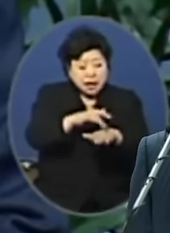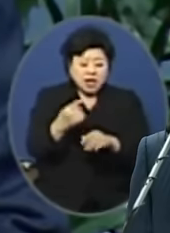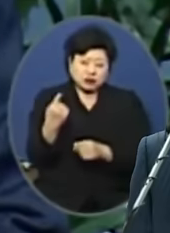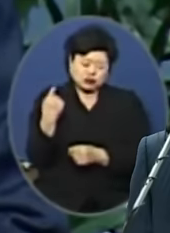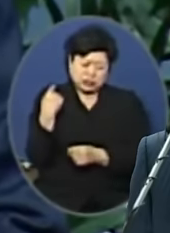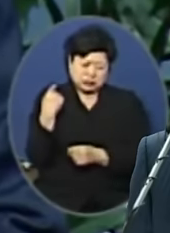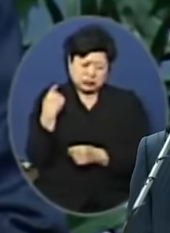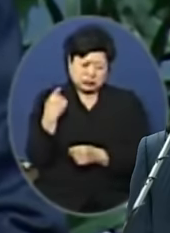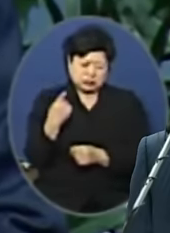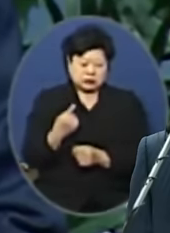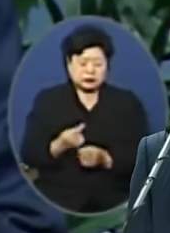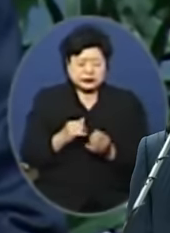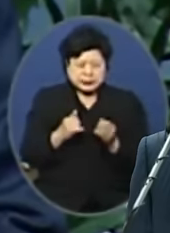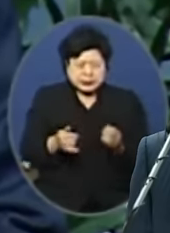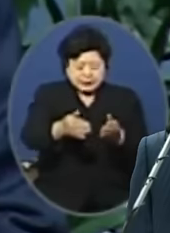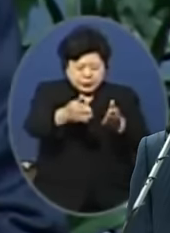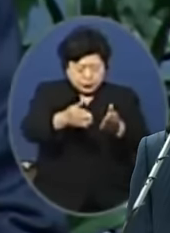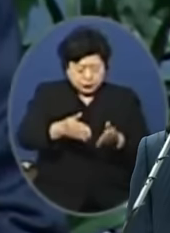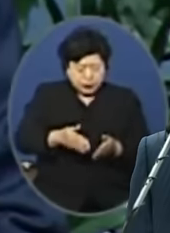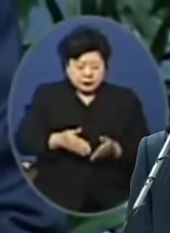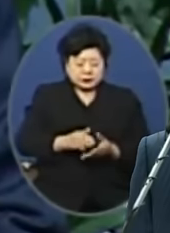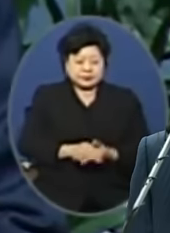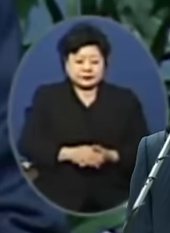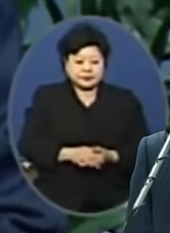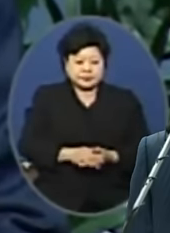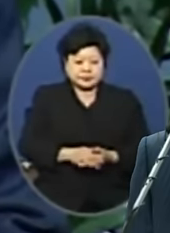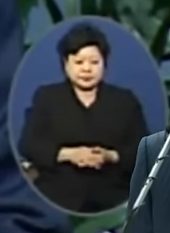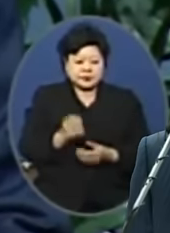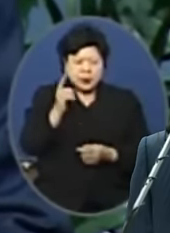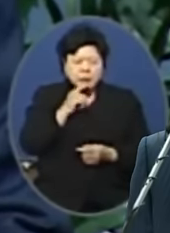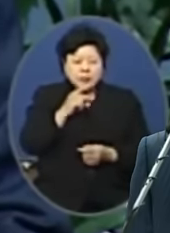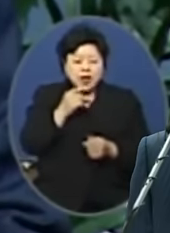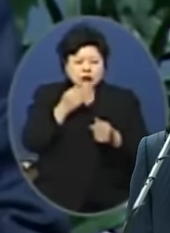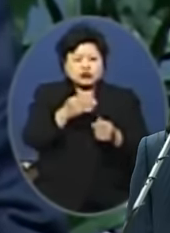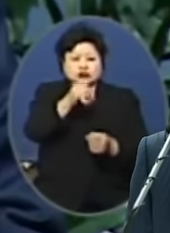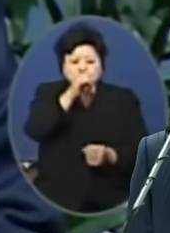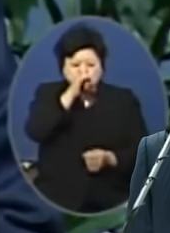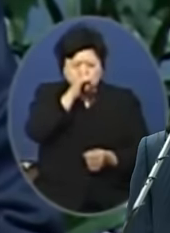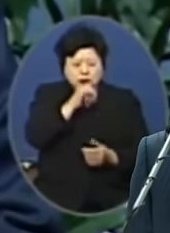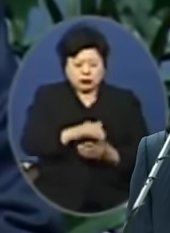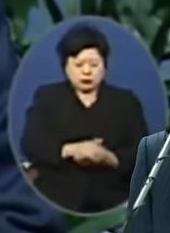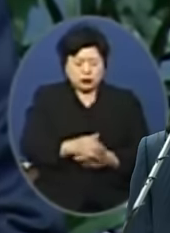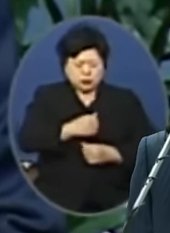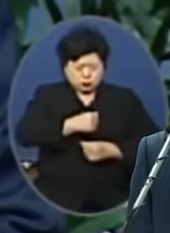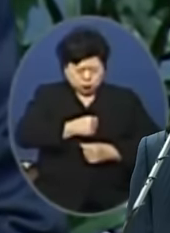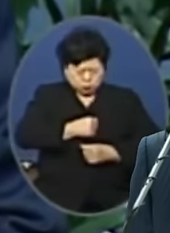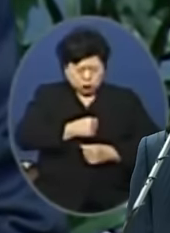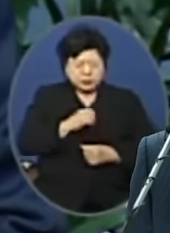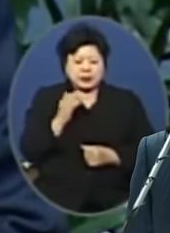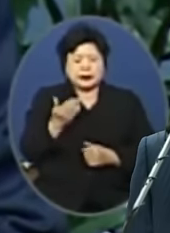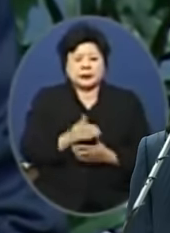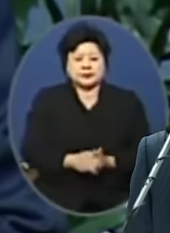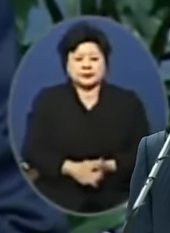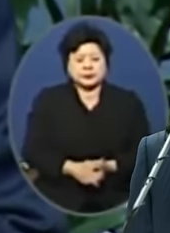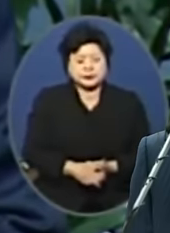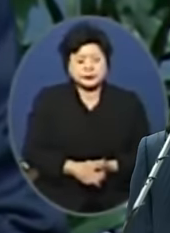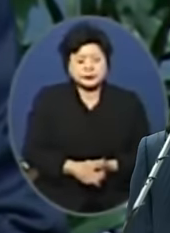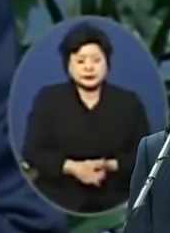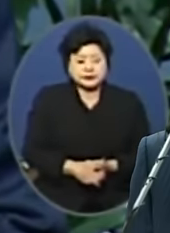뒤에서 그 사람을 통해서 우리에게 하는 말을 따라서는 낭패를 당하고 마는 것입니다.